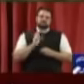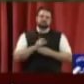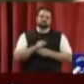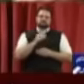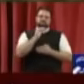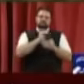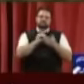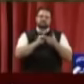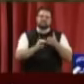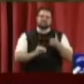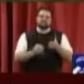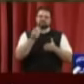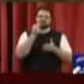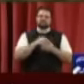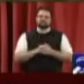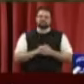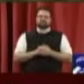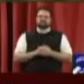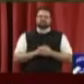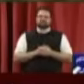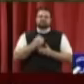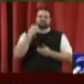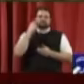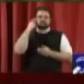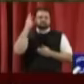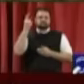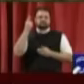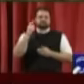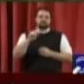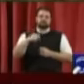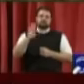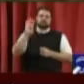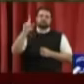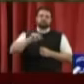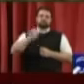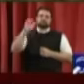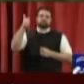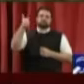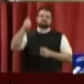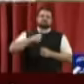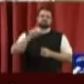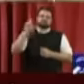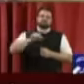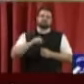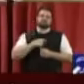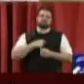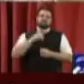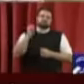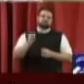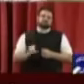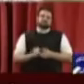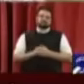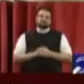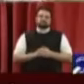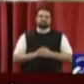bună. Numai la câte gândești. Cam în 4 luni, 6 luni poți să dai jos. Bine. Păi cum te